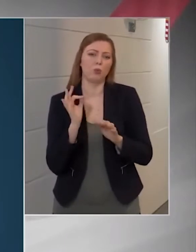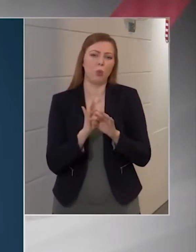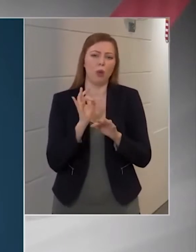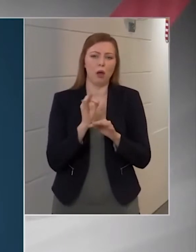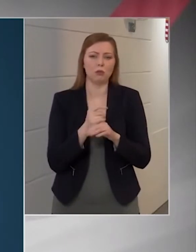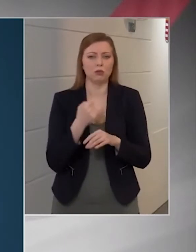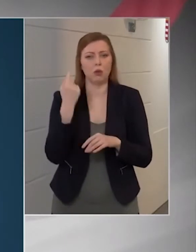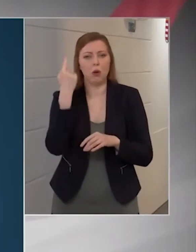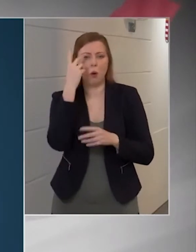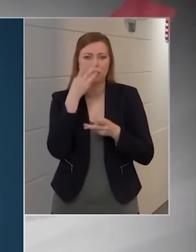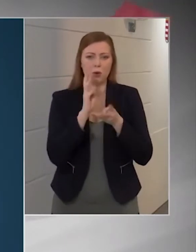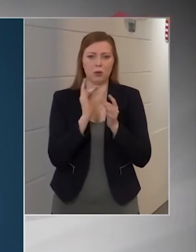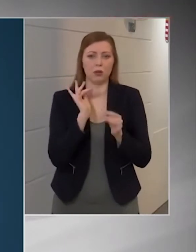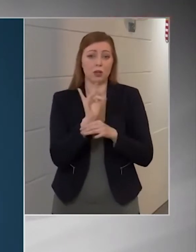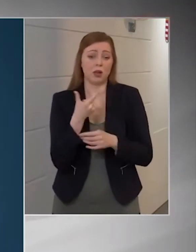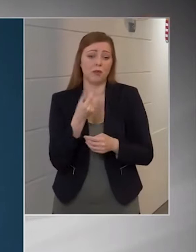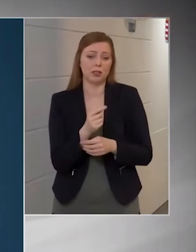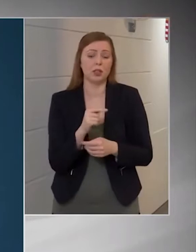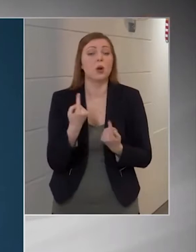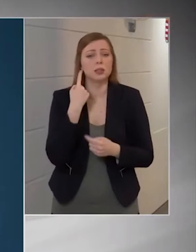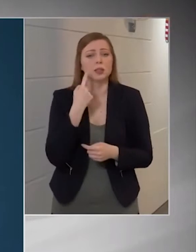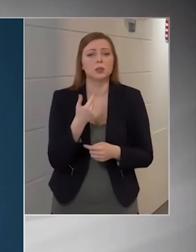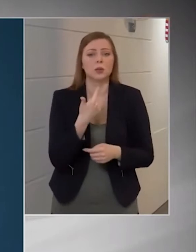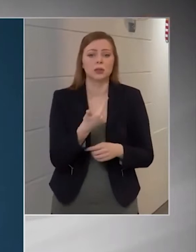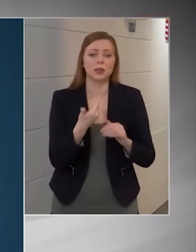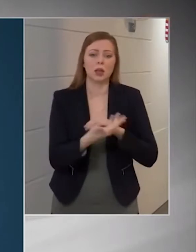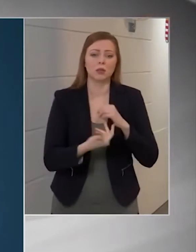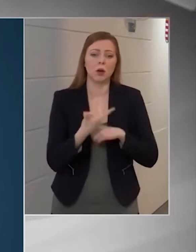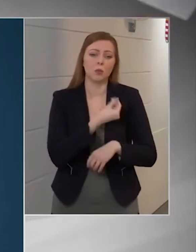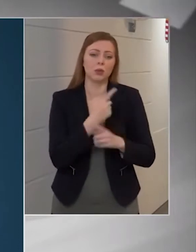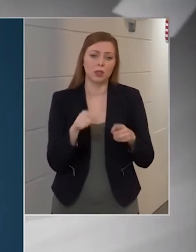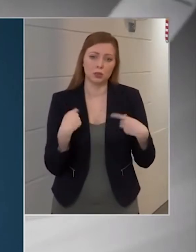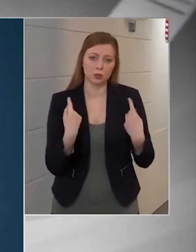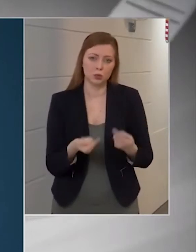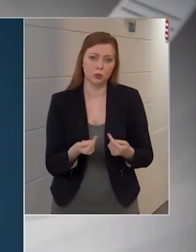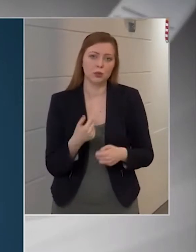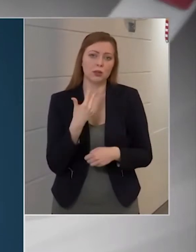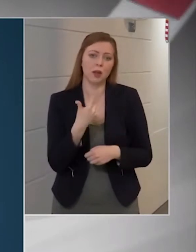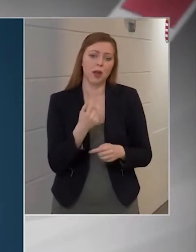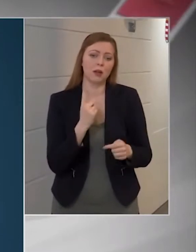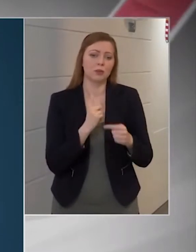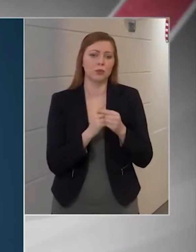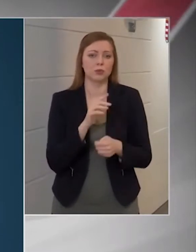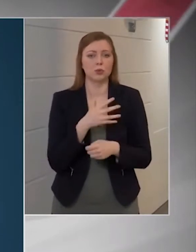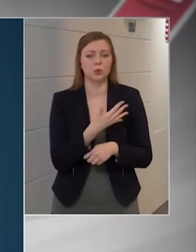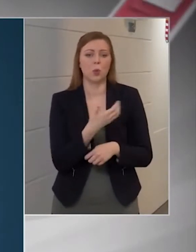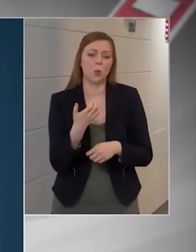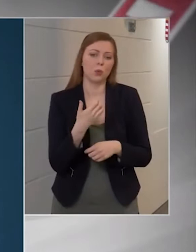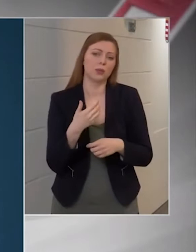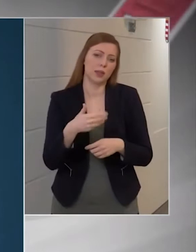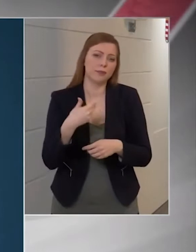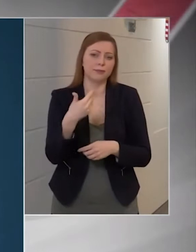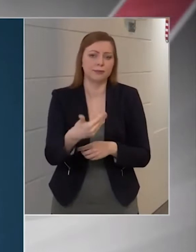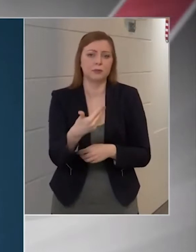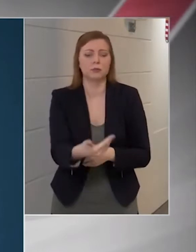elleni vakcináról. Azt is tudjuk, hogy a 2 alapoltást követően 3, illetve 5 évente